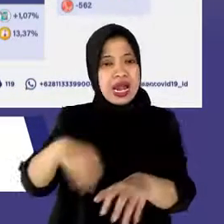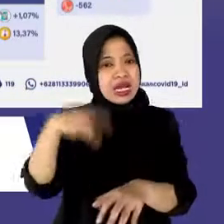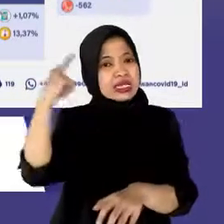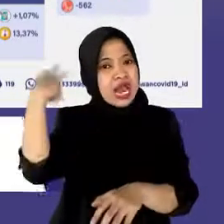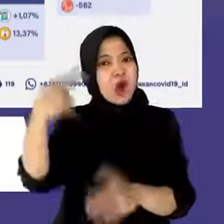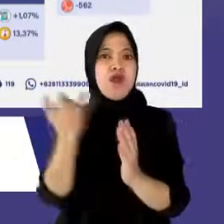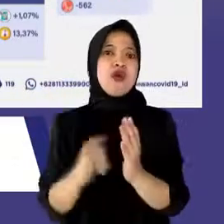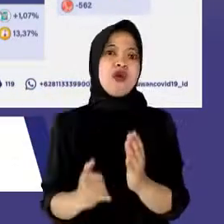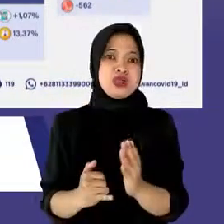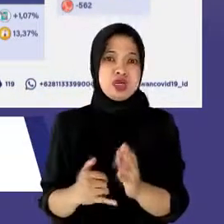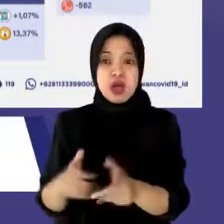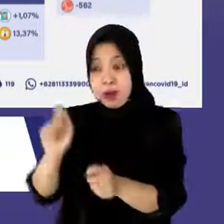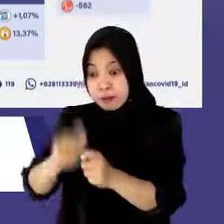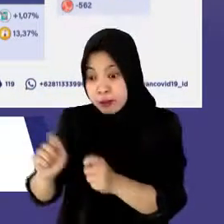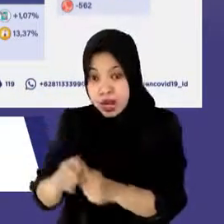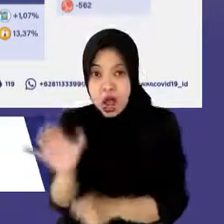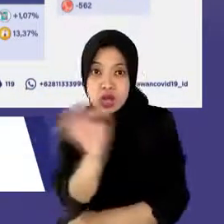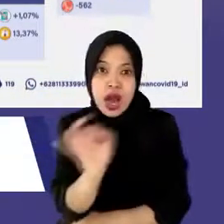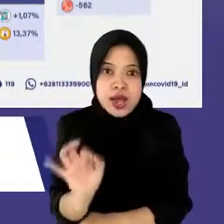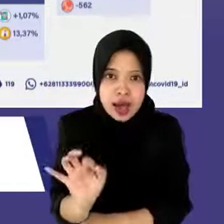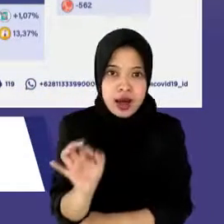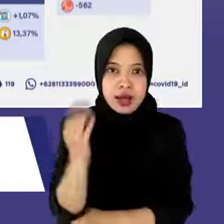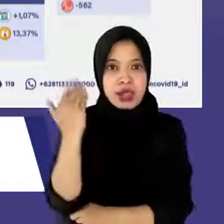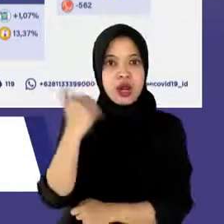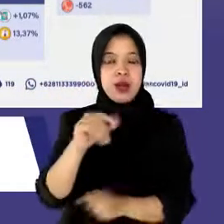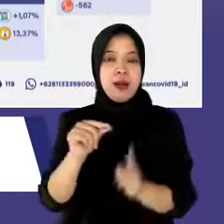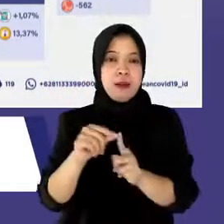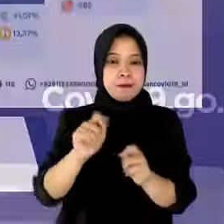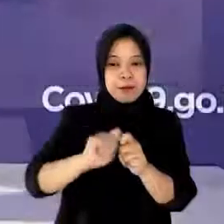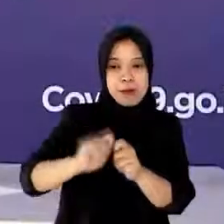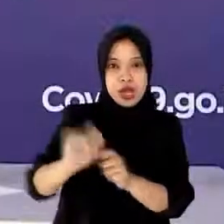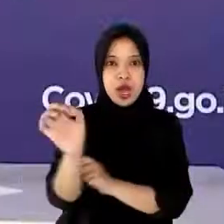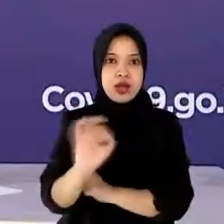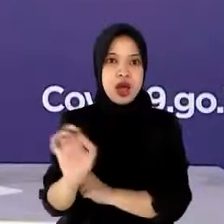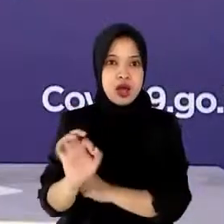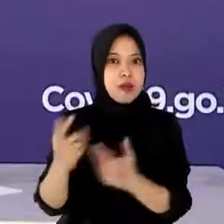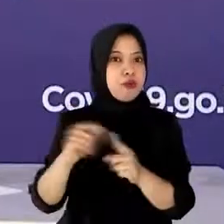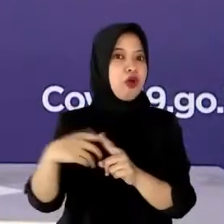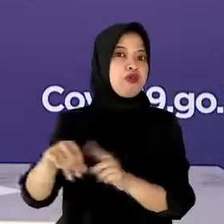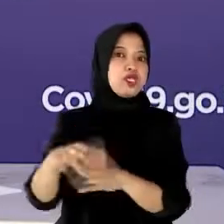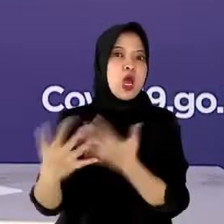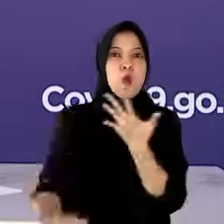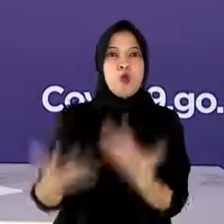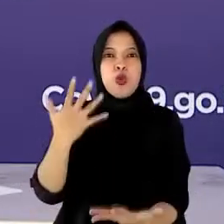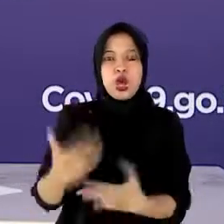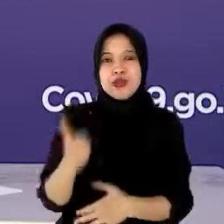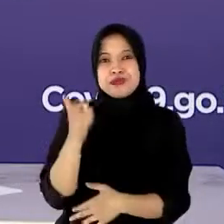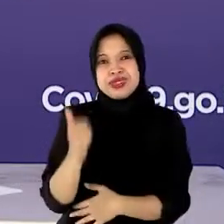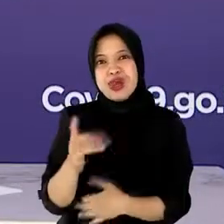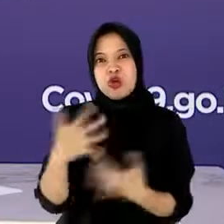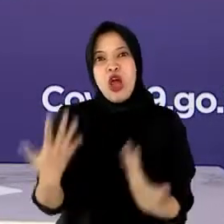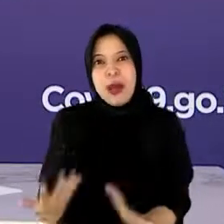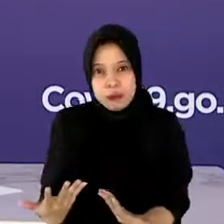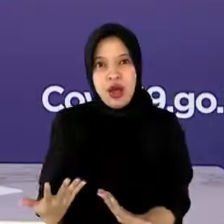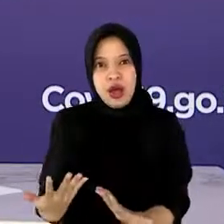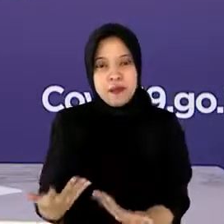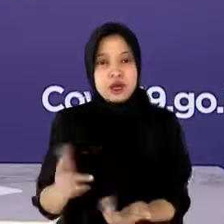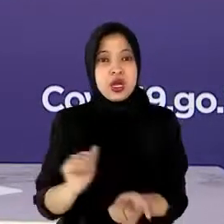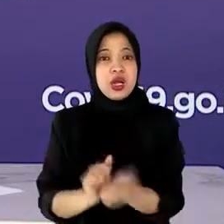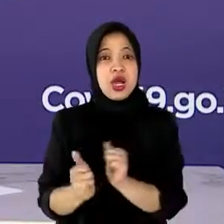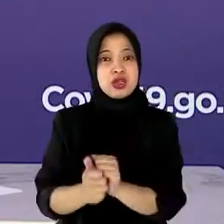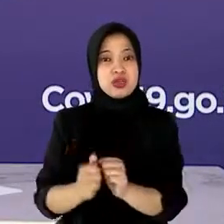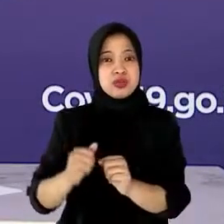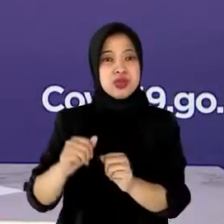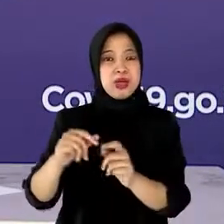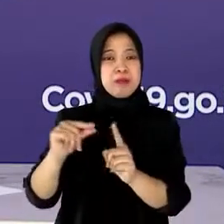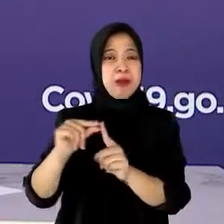apabila tidak ada perbaikan pada indikator-indikator yang disebutkan maka tidak menutup kemungkinan tidak akan terjadi